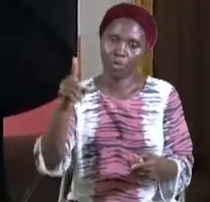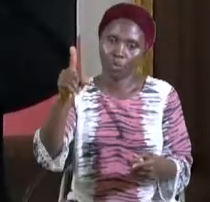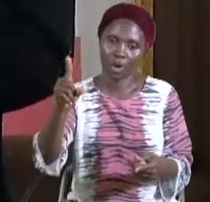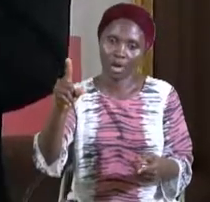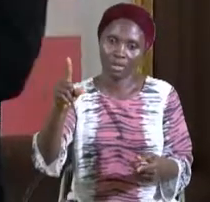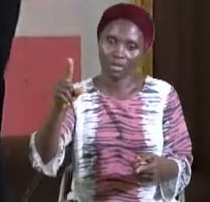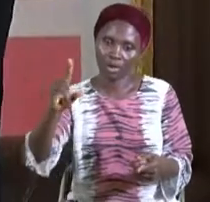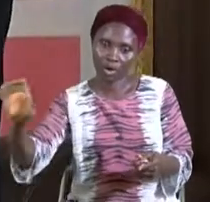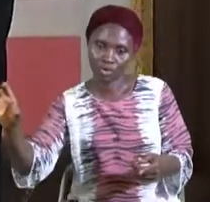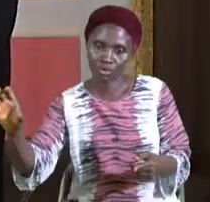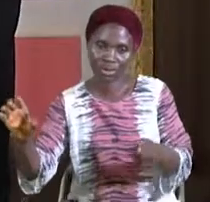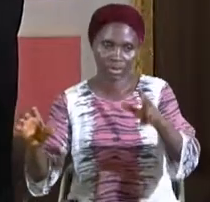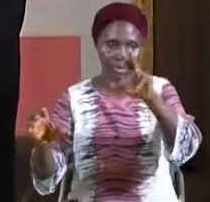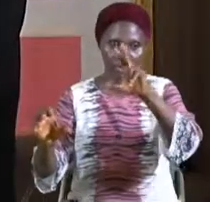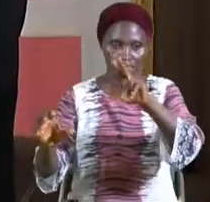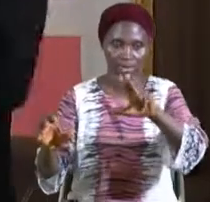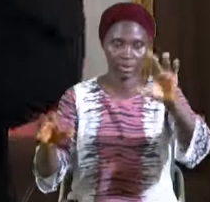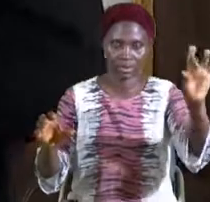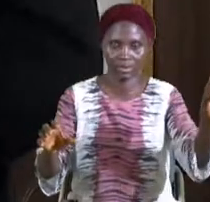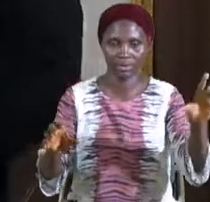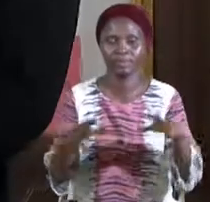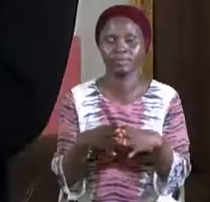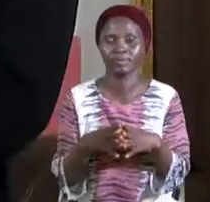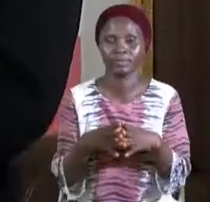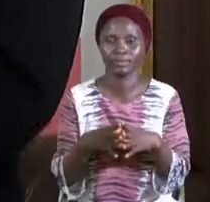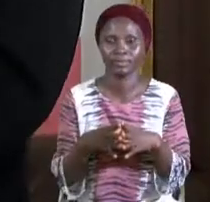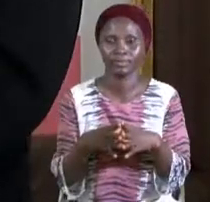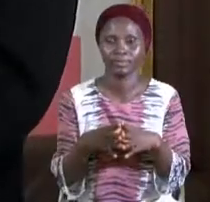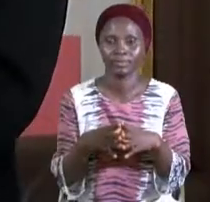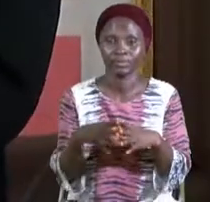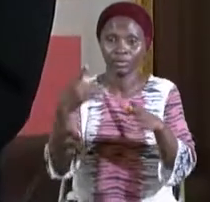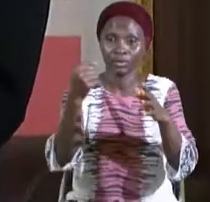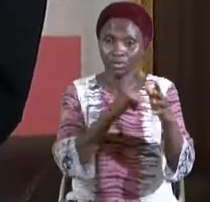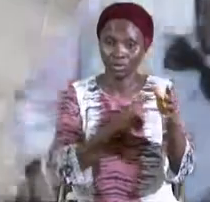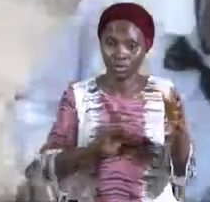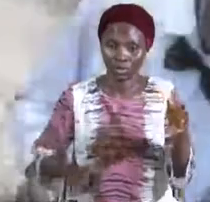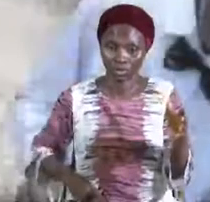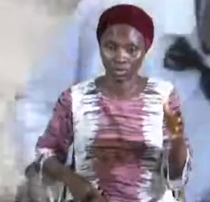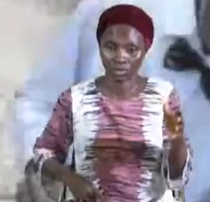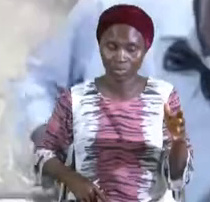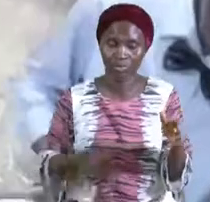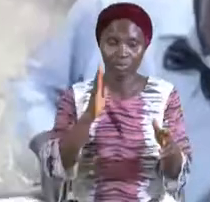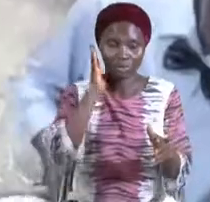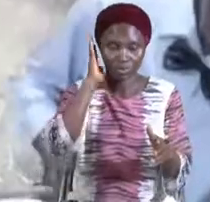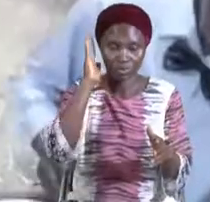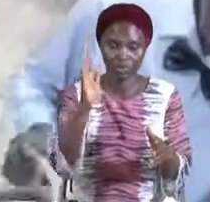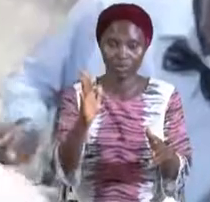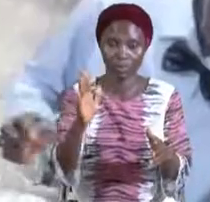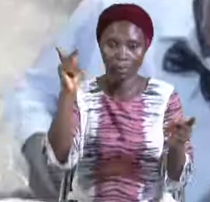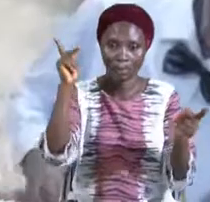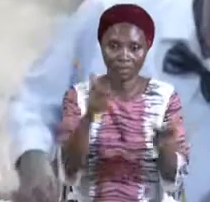verset 8. Psaume 138, verset 8. L'Éternel agira